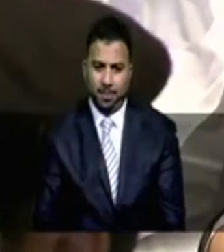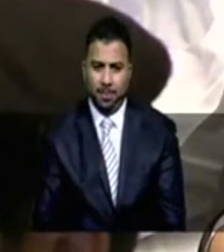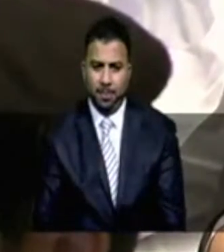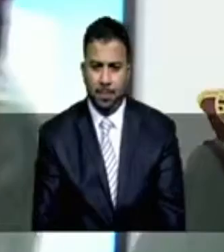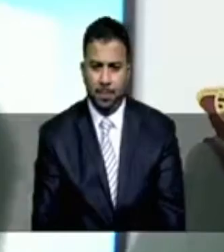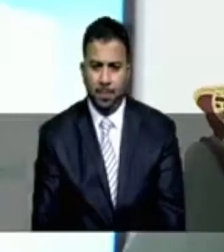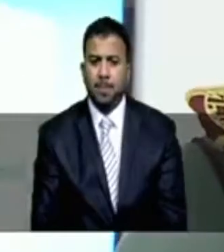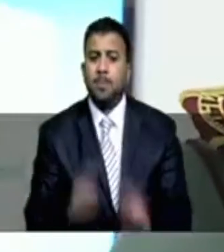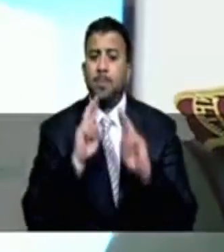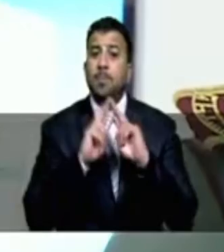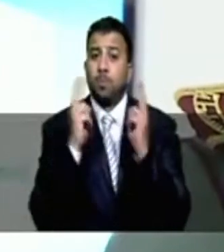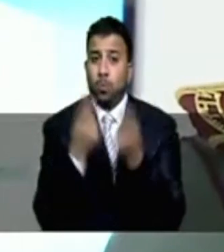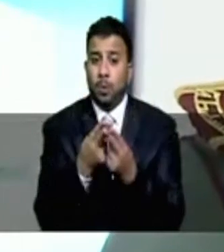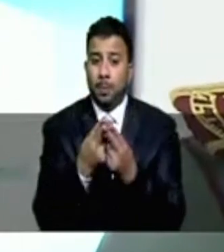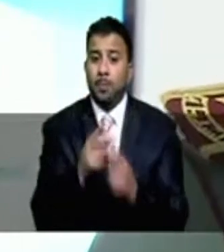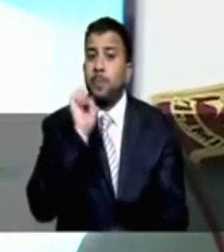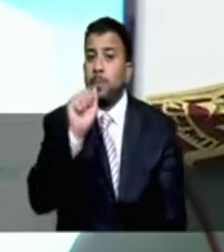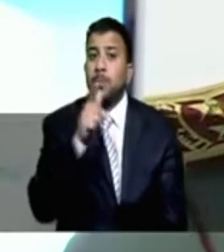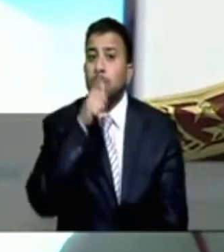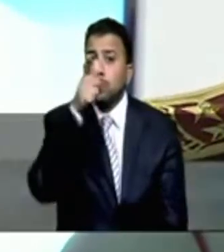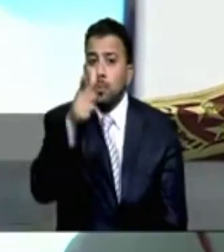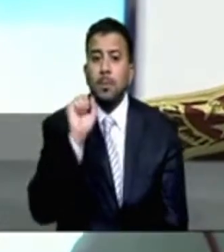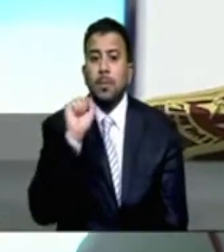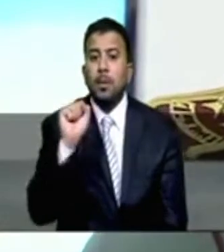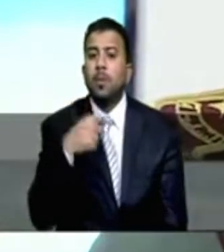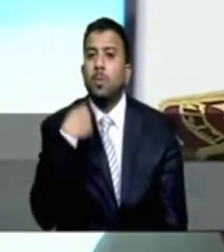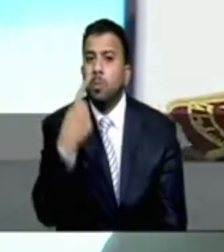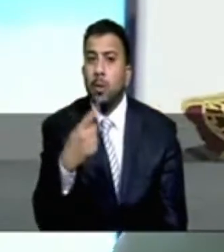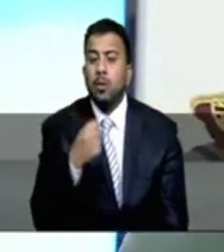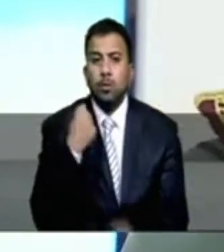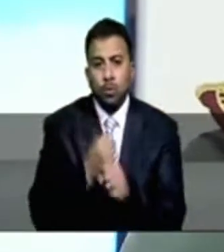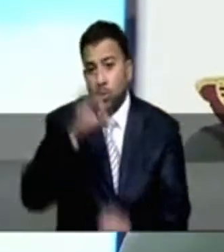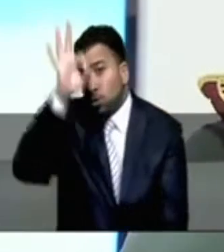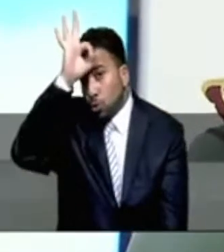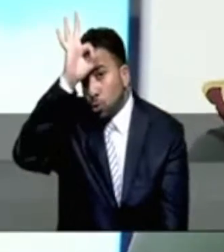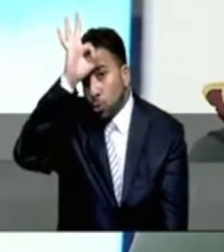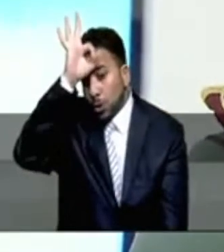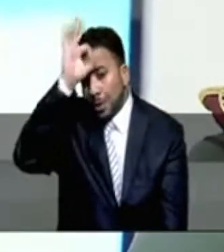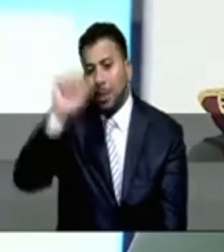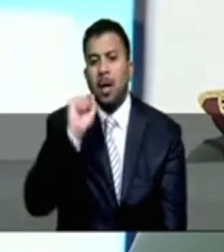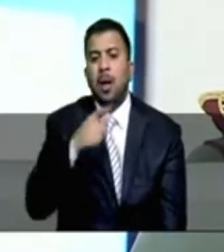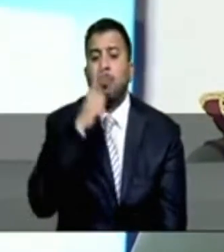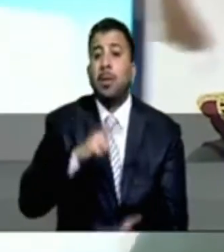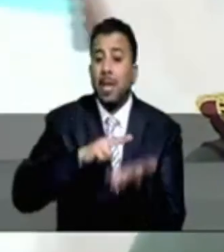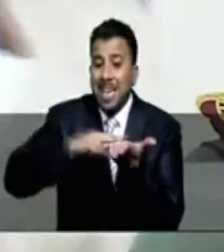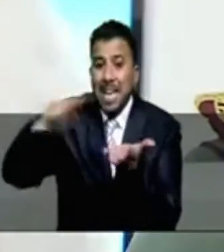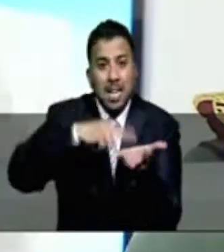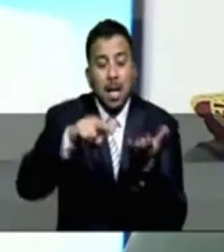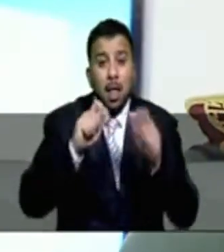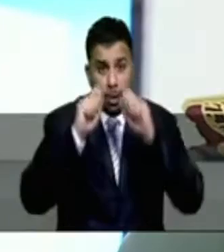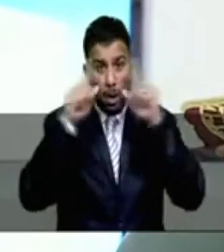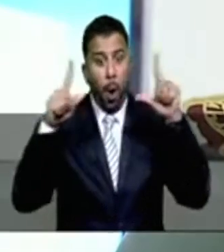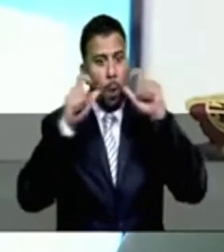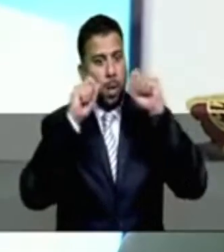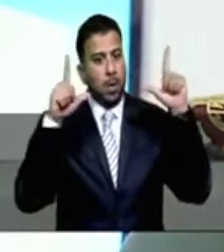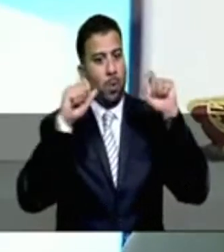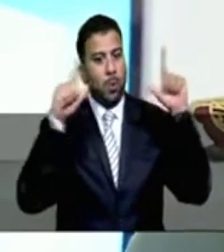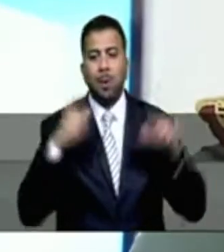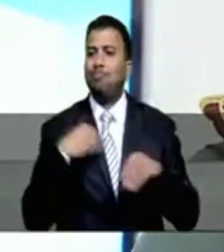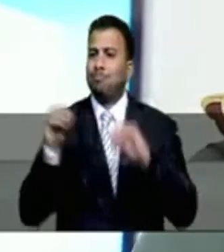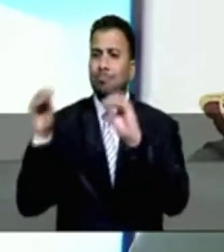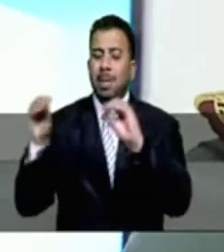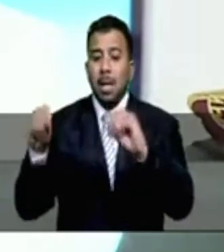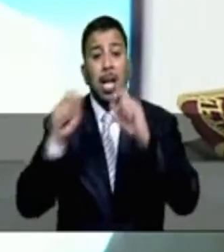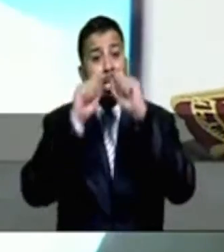انعقاد هذا المؤتمر اليوم يحاكي واقع نحن نحقق الأمر في جهاز شرطي. علينا رسالة توعوية لازم أن نؤديها، ومن